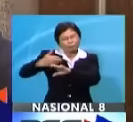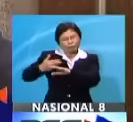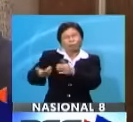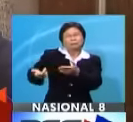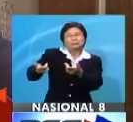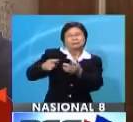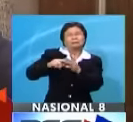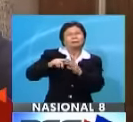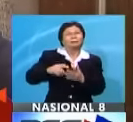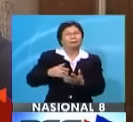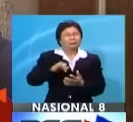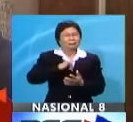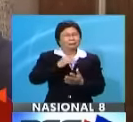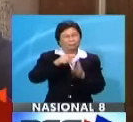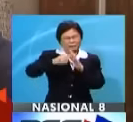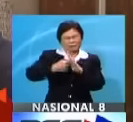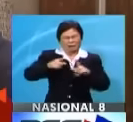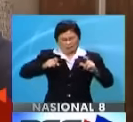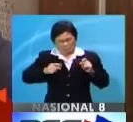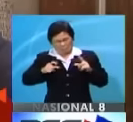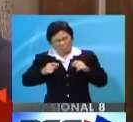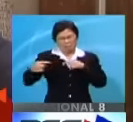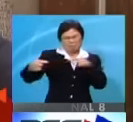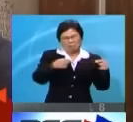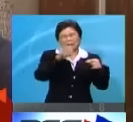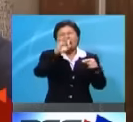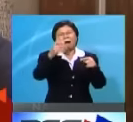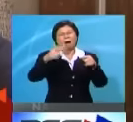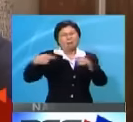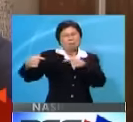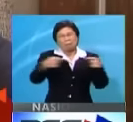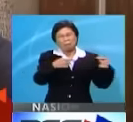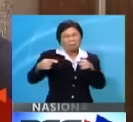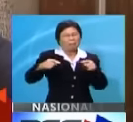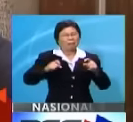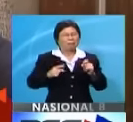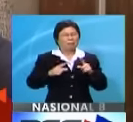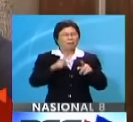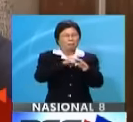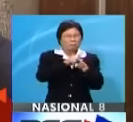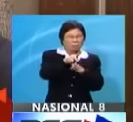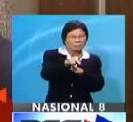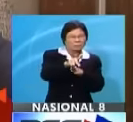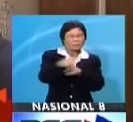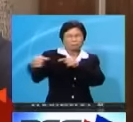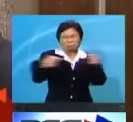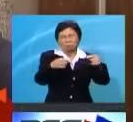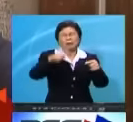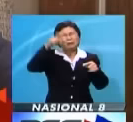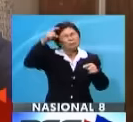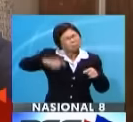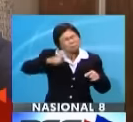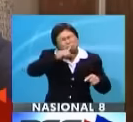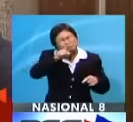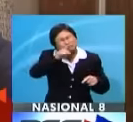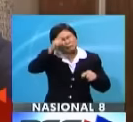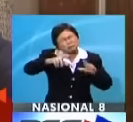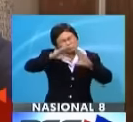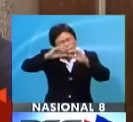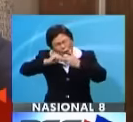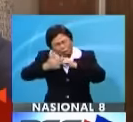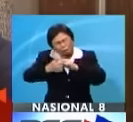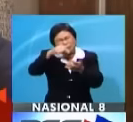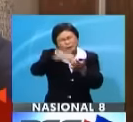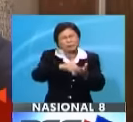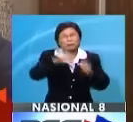talking about privatizing the league, professionalizing the management of the league, you really have to solve these key issues. I mean, you